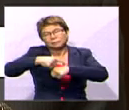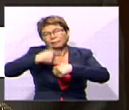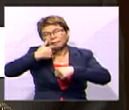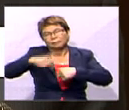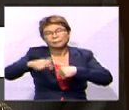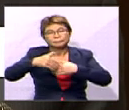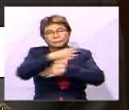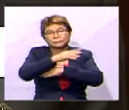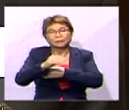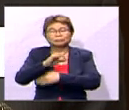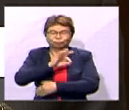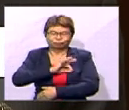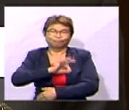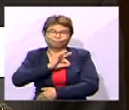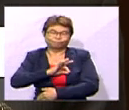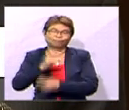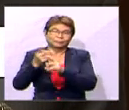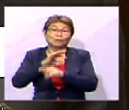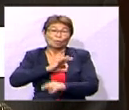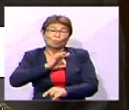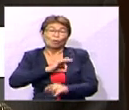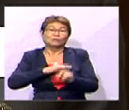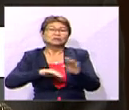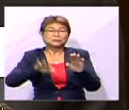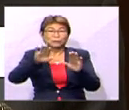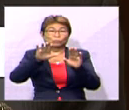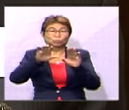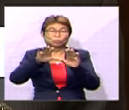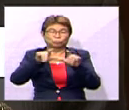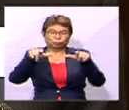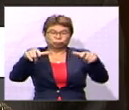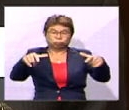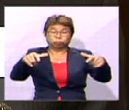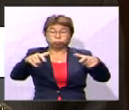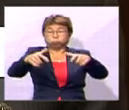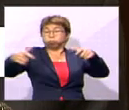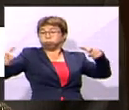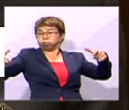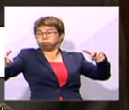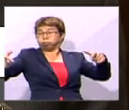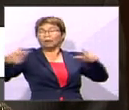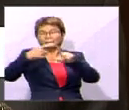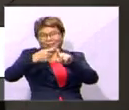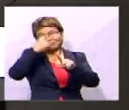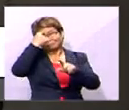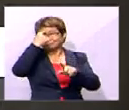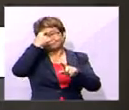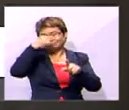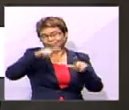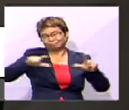dan akan memberi manfaat kepada satu lapisan yang besar Dar dari di masyarakat